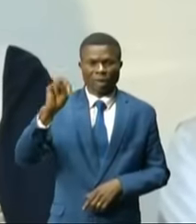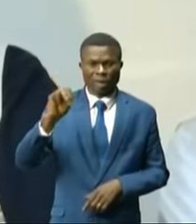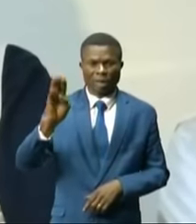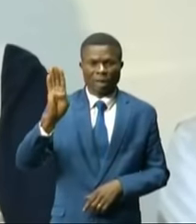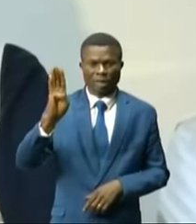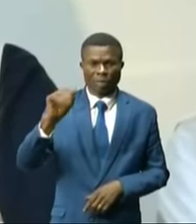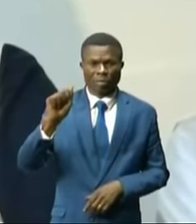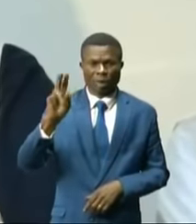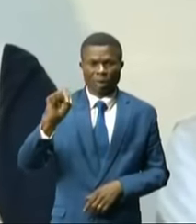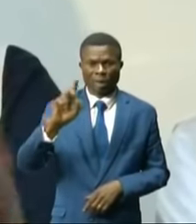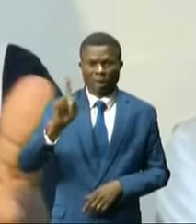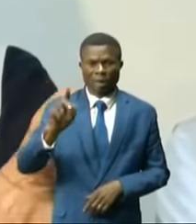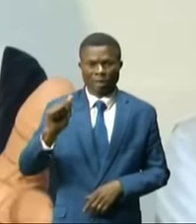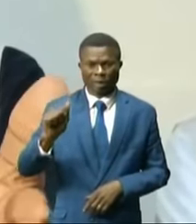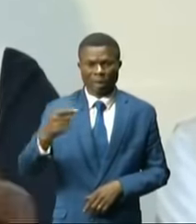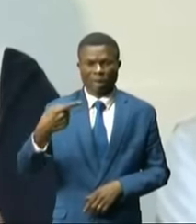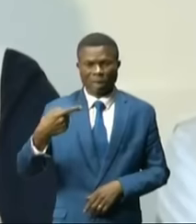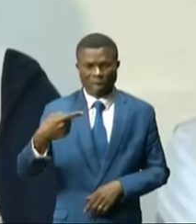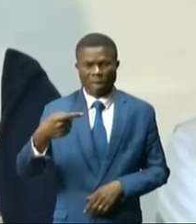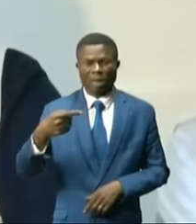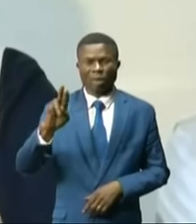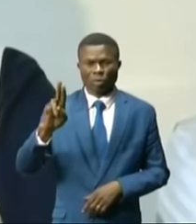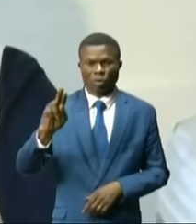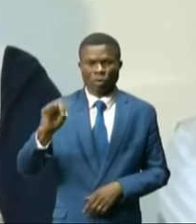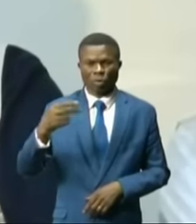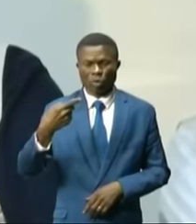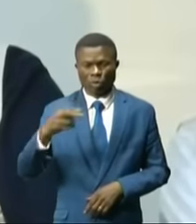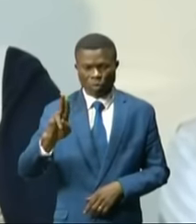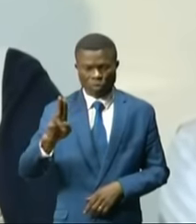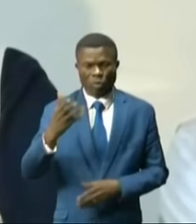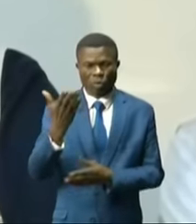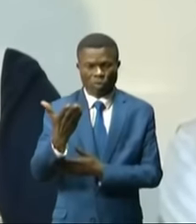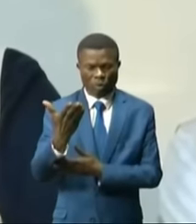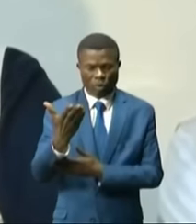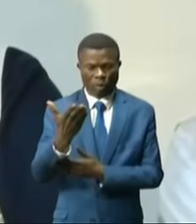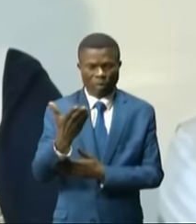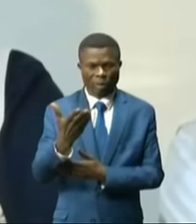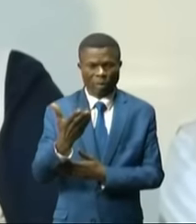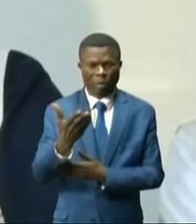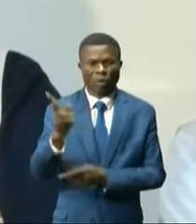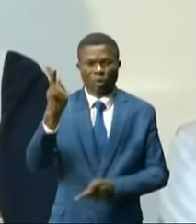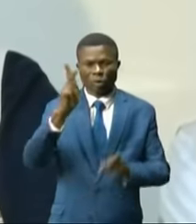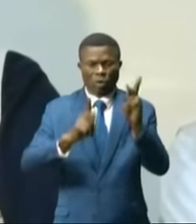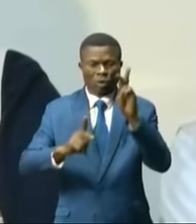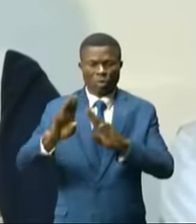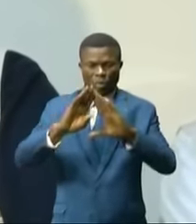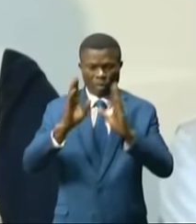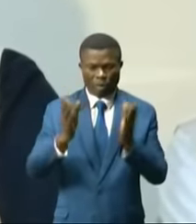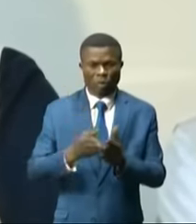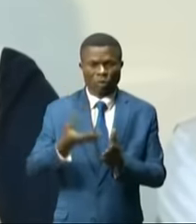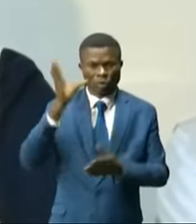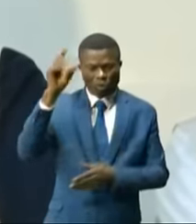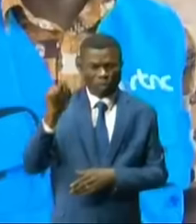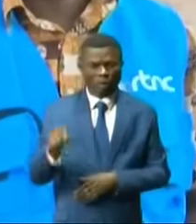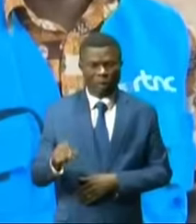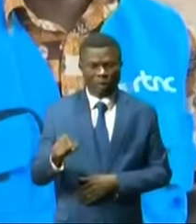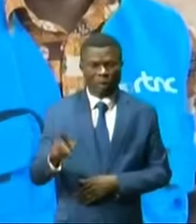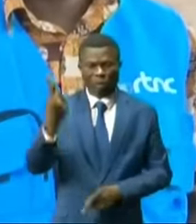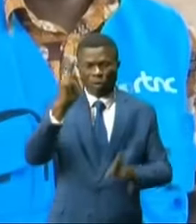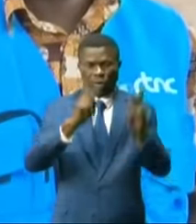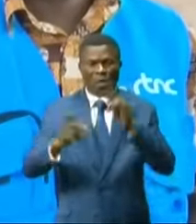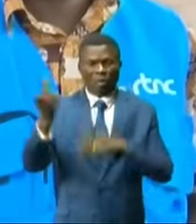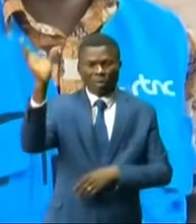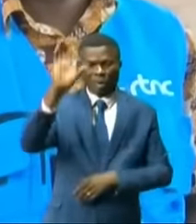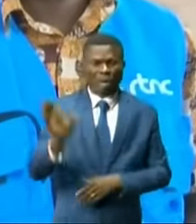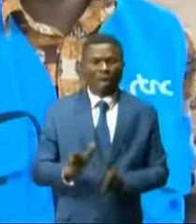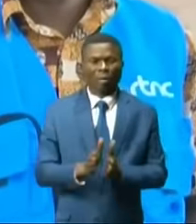ancrage est intact et nous en appelons d'ailleurs à la population de Mbanzangongo et à la population